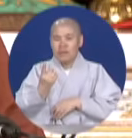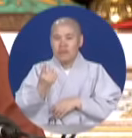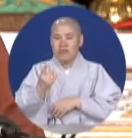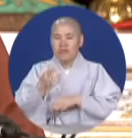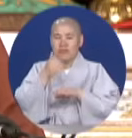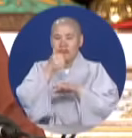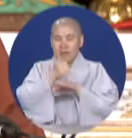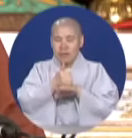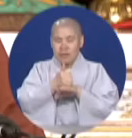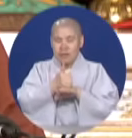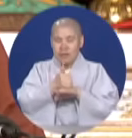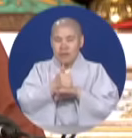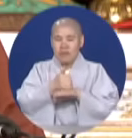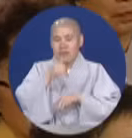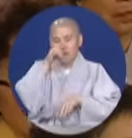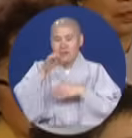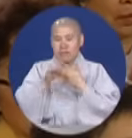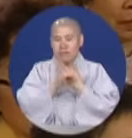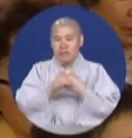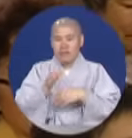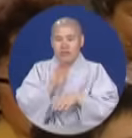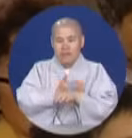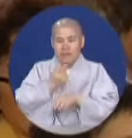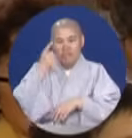결론을 내면 망상이에요.